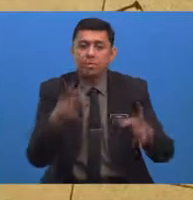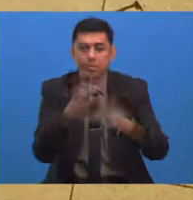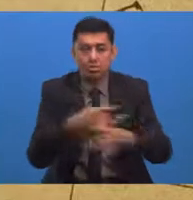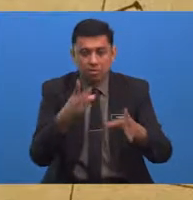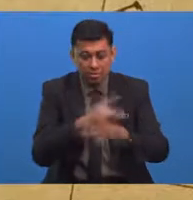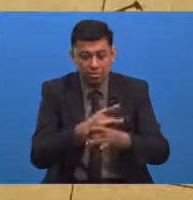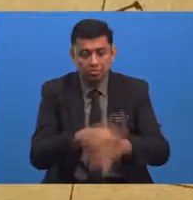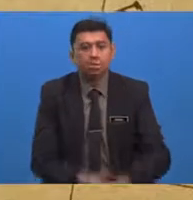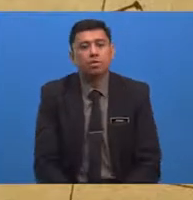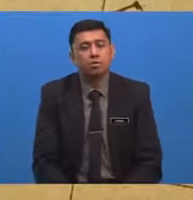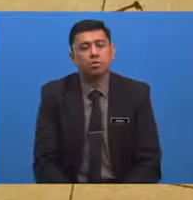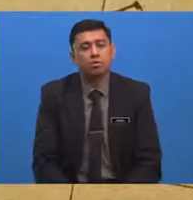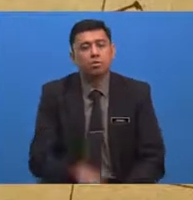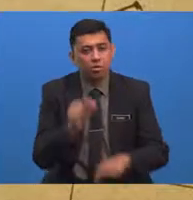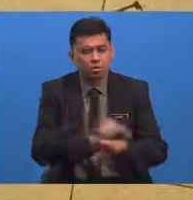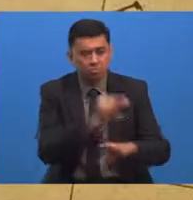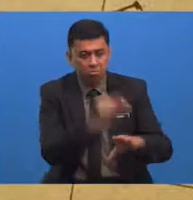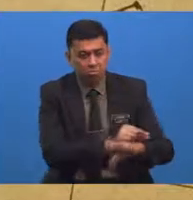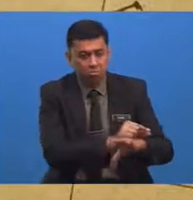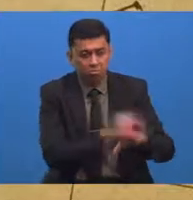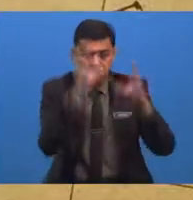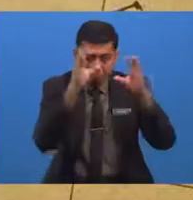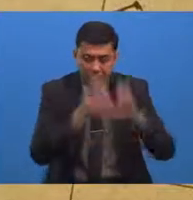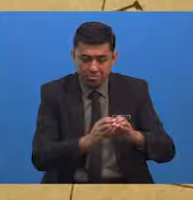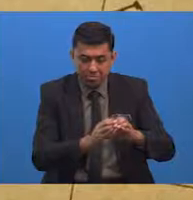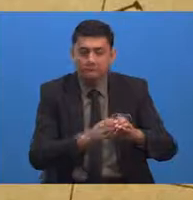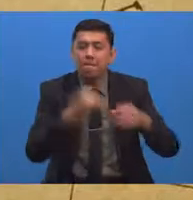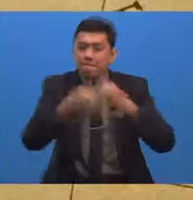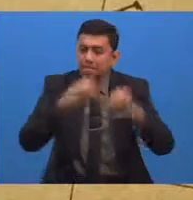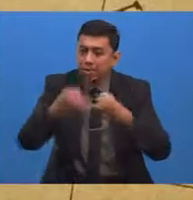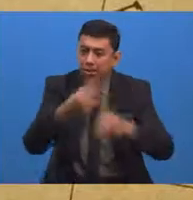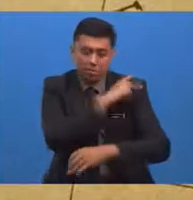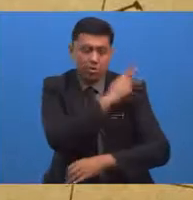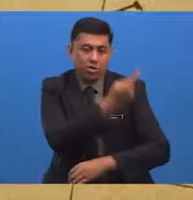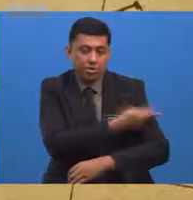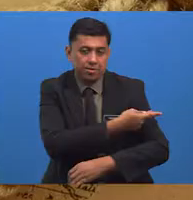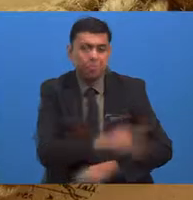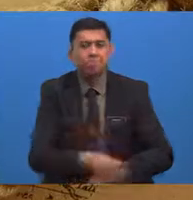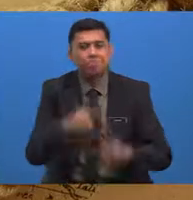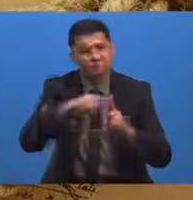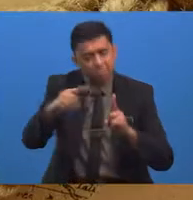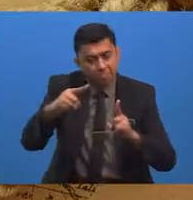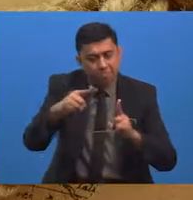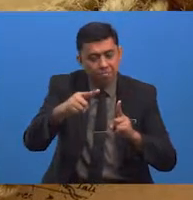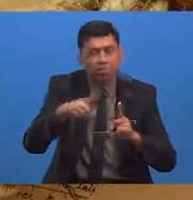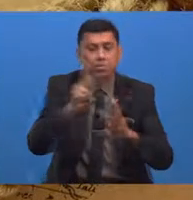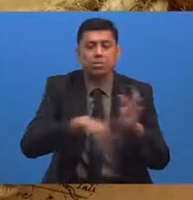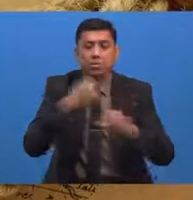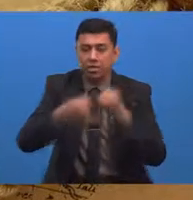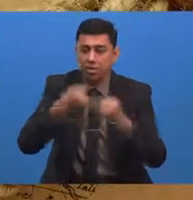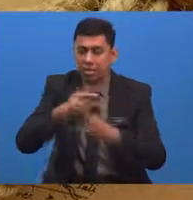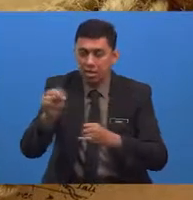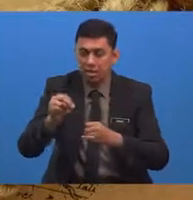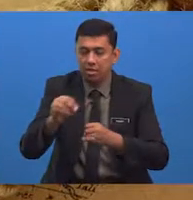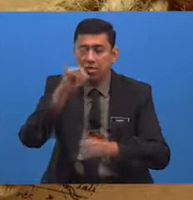Hasil strategi-strategi digunakan James Brooke, Sarawak berjaya dikuasainya. Tetapi, kejayaan